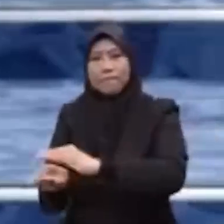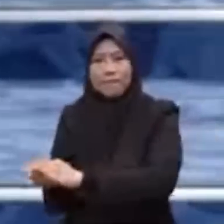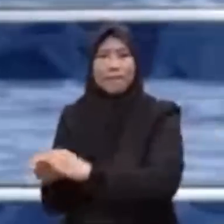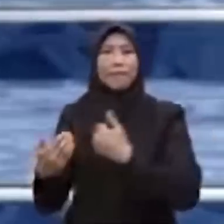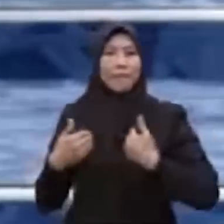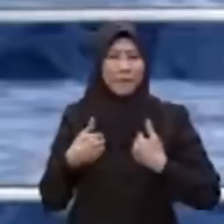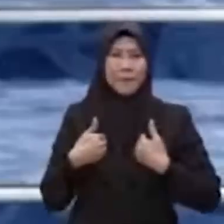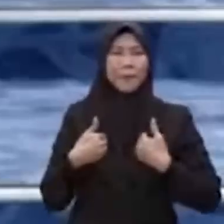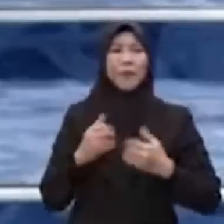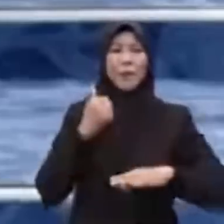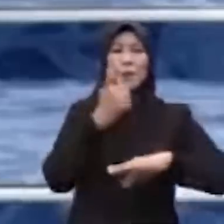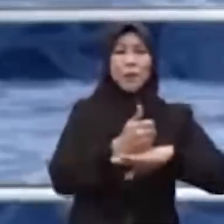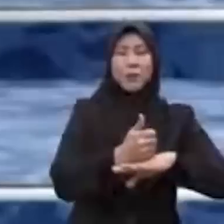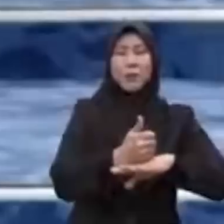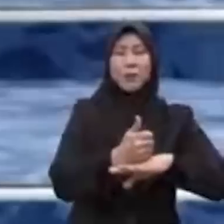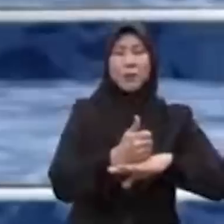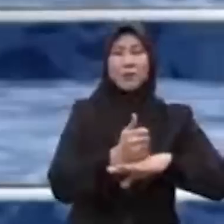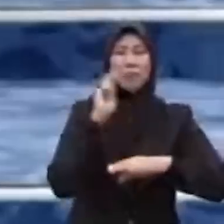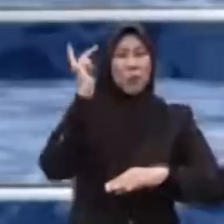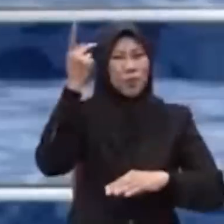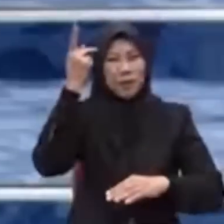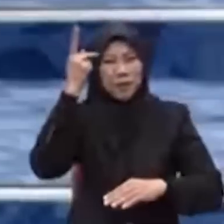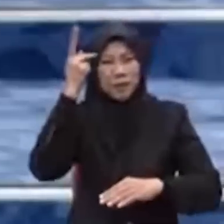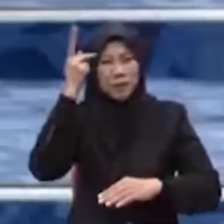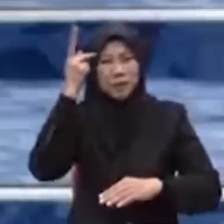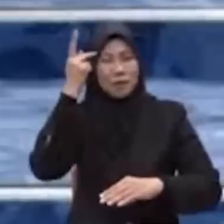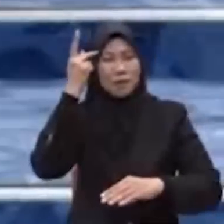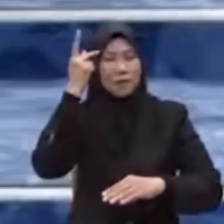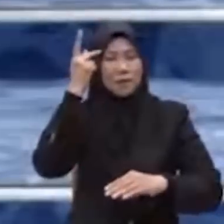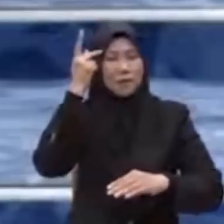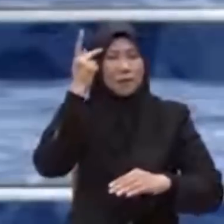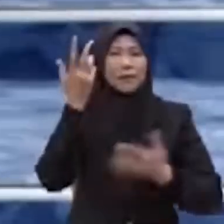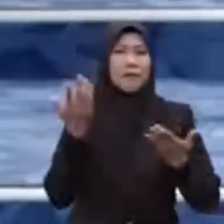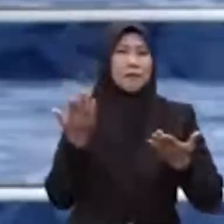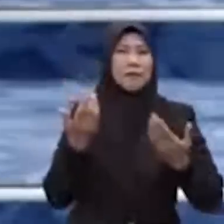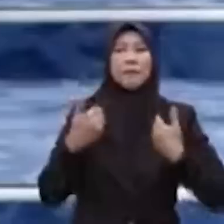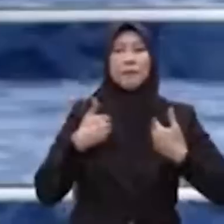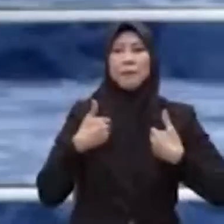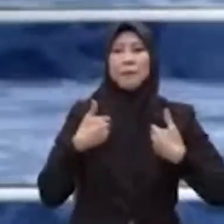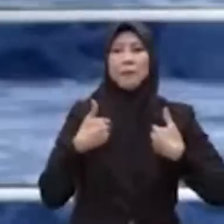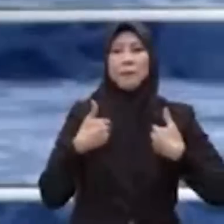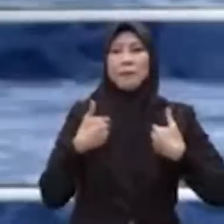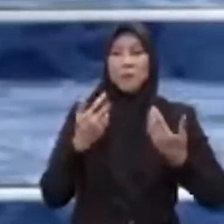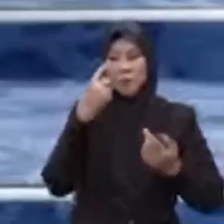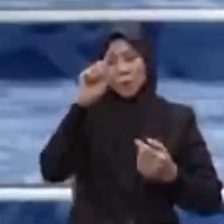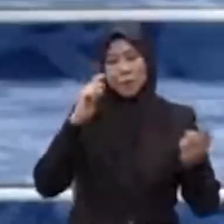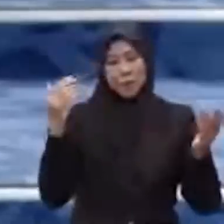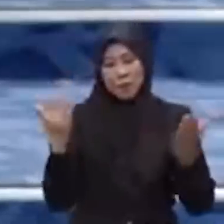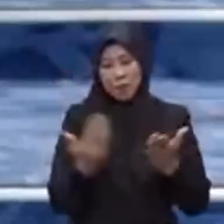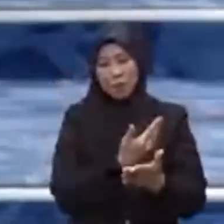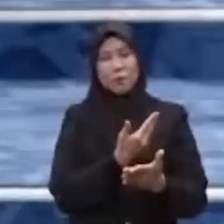situlah ujuknya tipis politik keluil untuk mengadakan dan membaharui